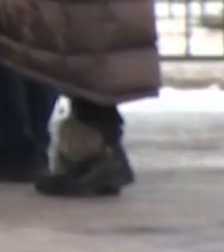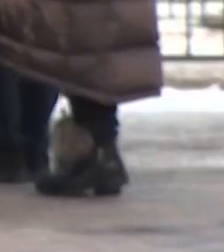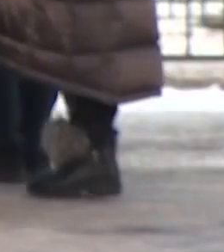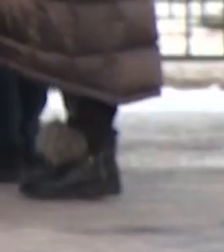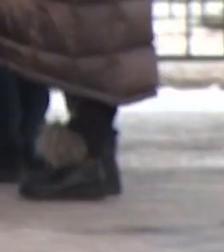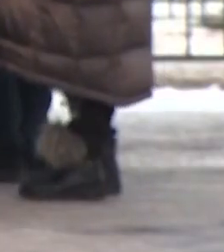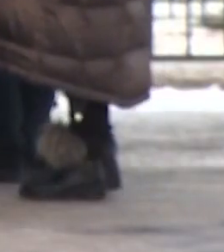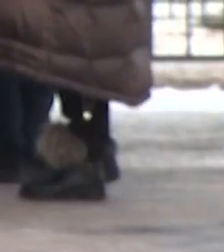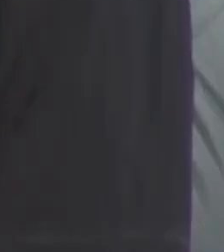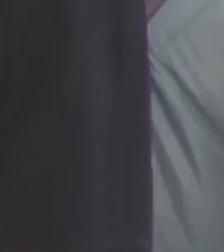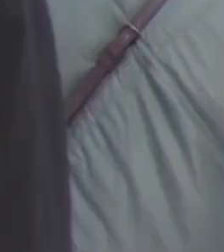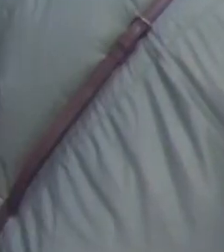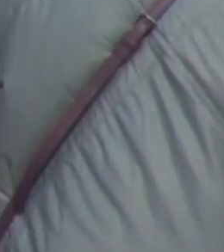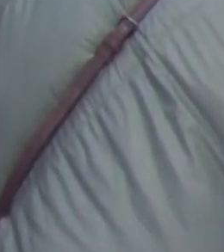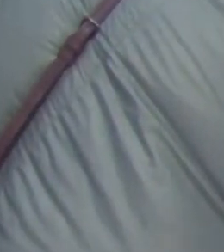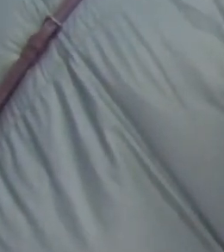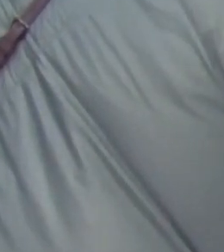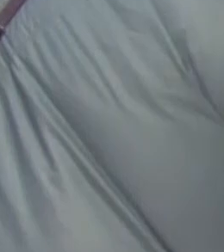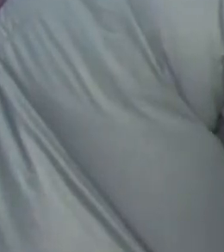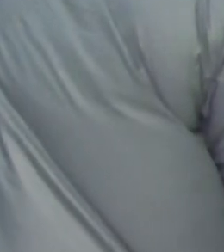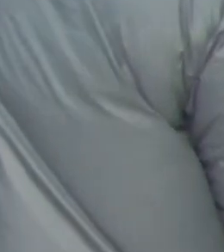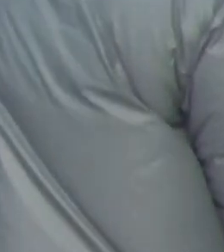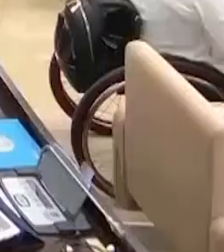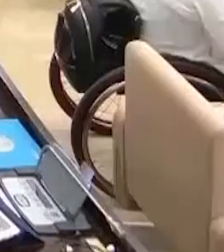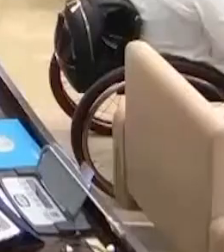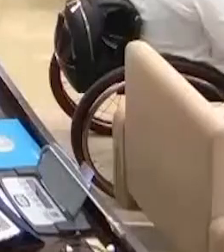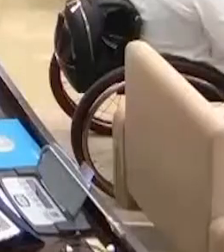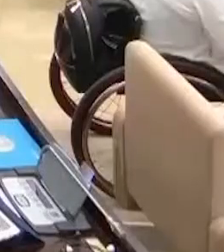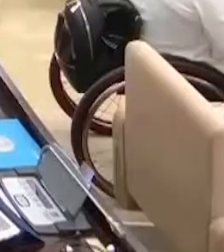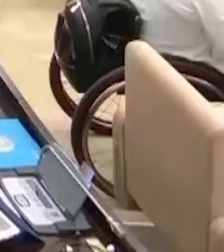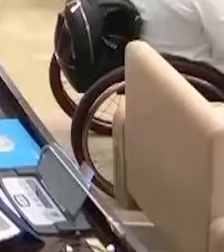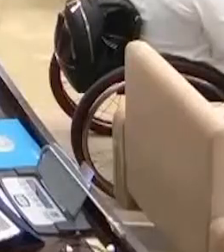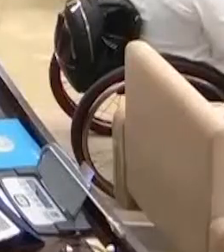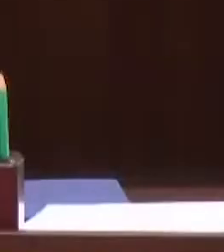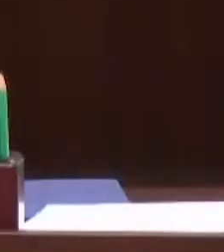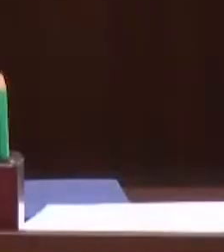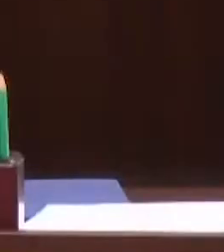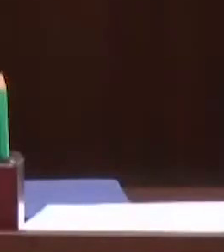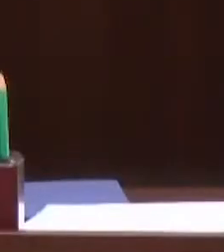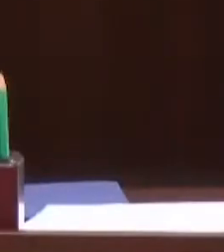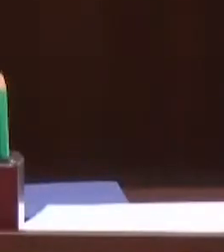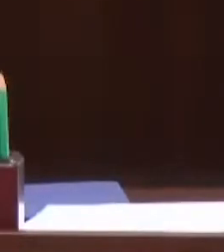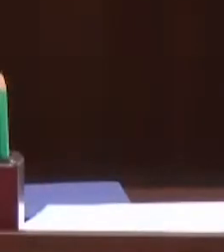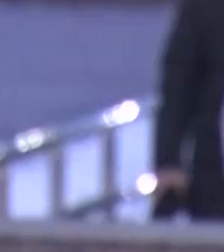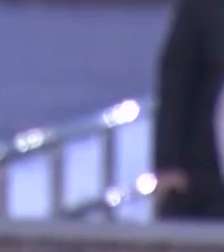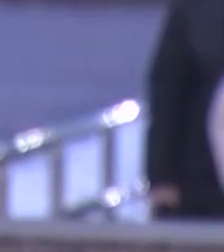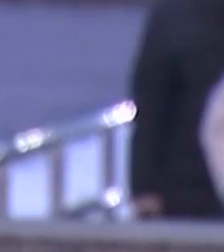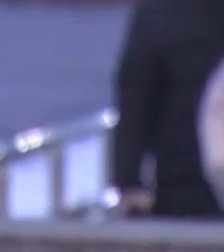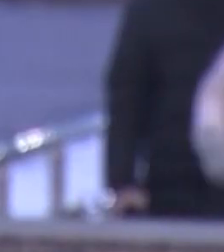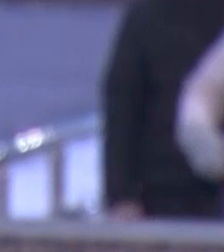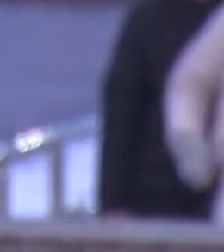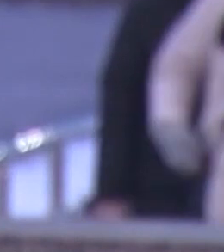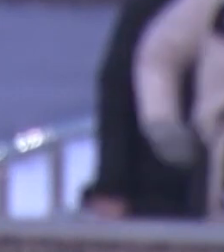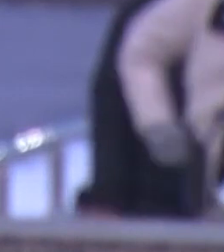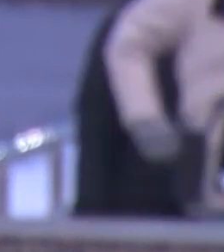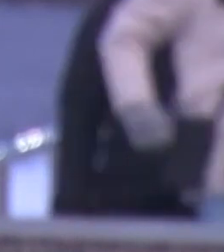Ни одной забастовки за год казахстанцам станет проще выражать несогласие с работодателем. Сенаторы одобрили соответствующий законопроект. Я,